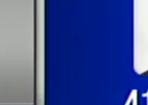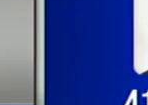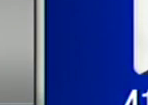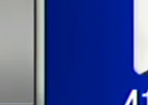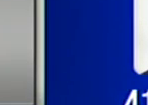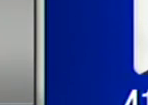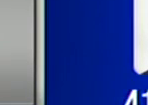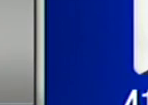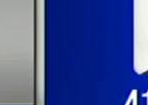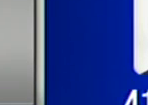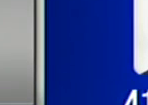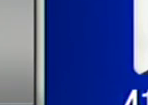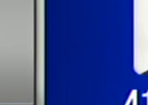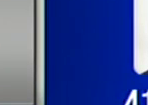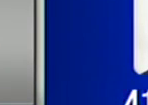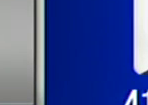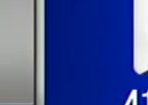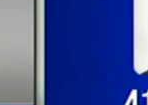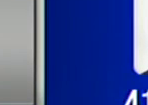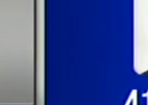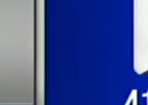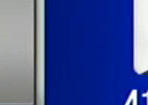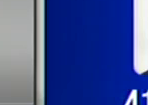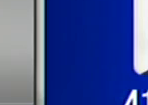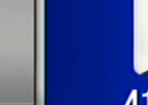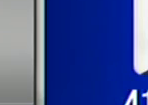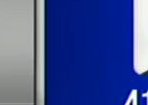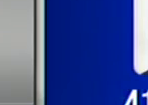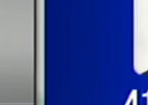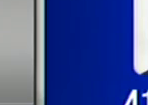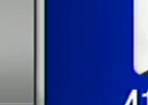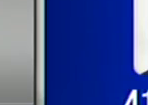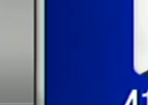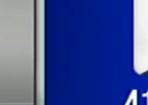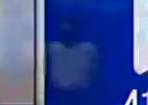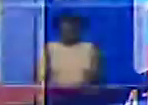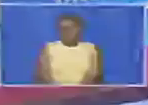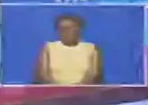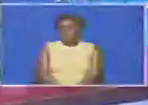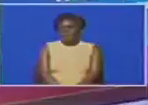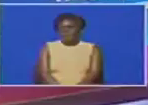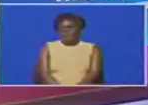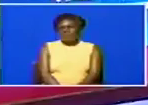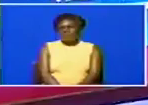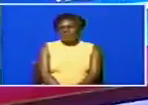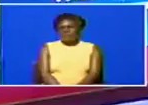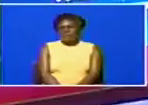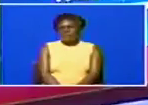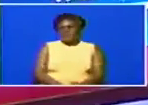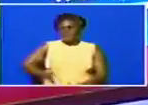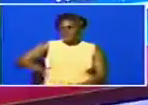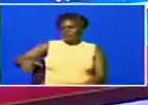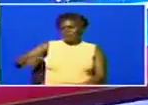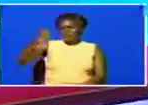amepata 28.1% ya kura zilizopigwa katika kaunti ya Isiolo. Kutoka Isiolo tuelekee katika kaunti